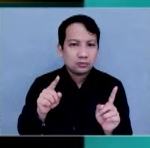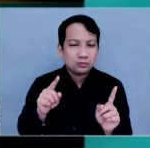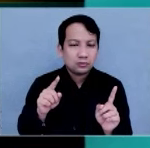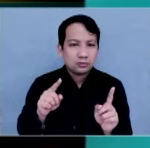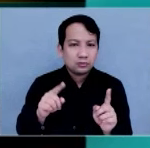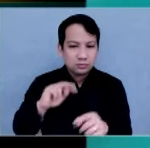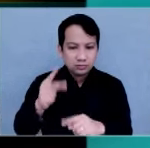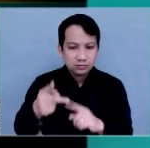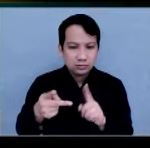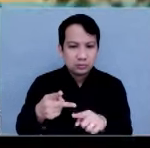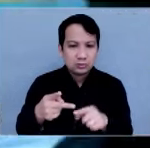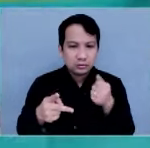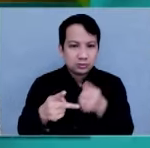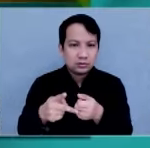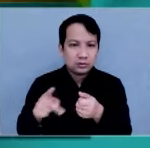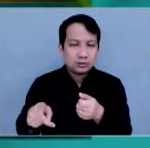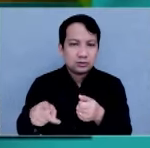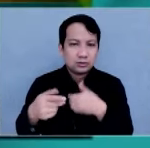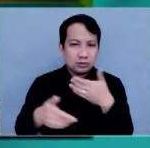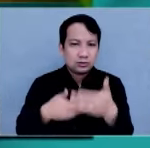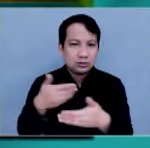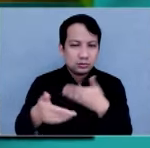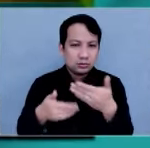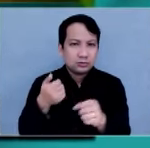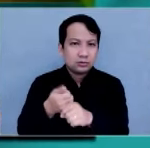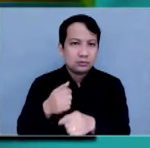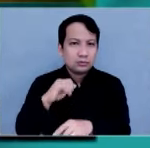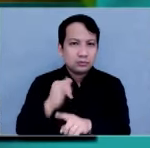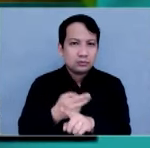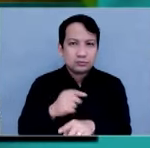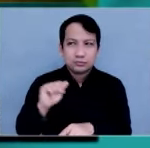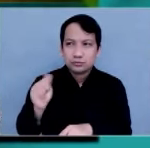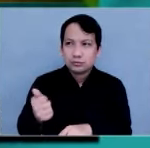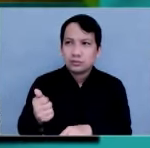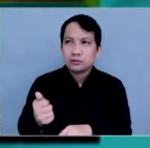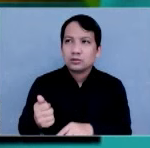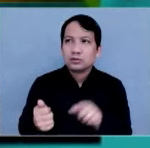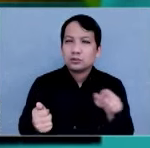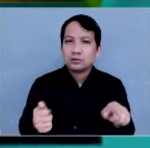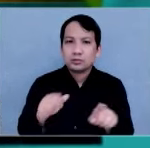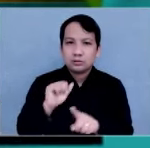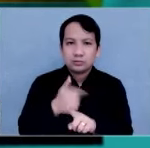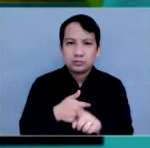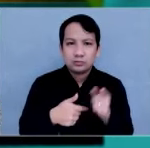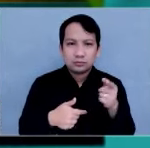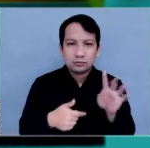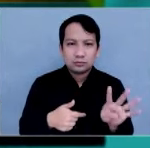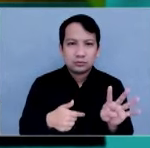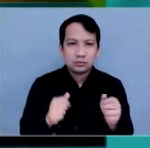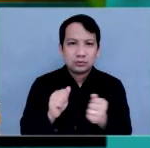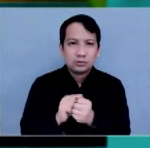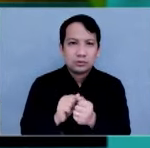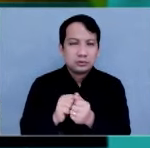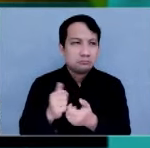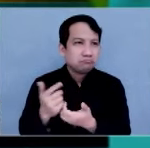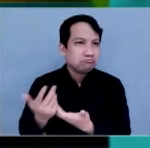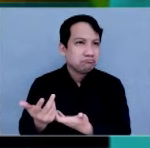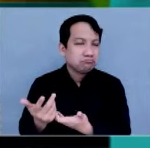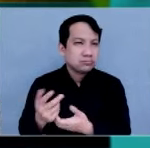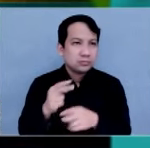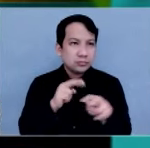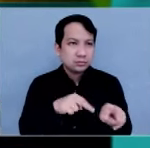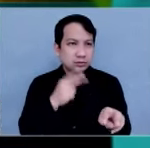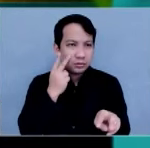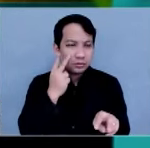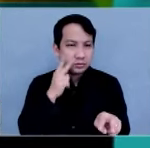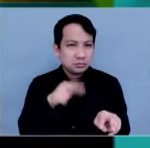attack kasi, nitong series of attacks, June 10 yung isa, tapos itong August 24, no? Nakikita po namin